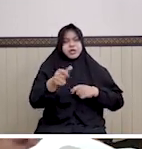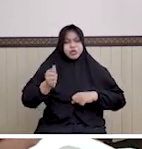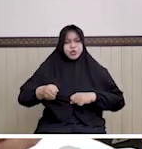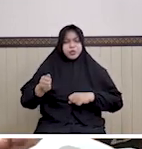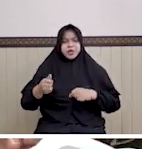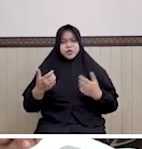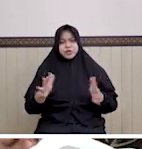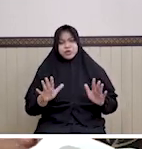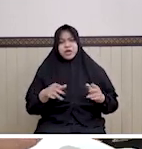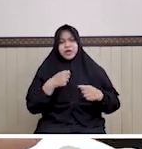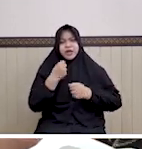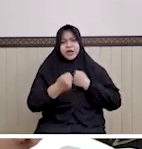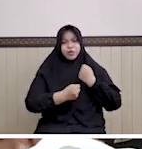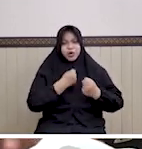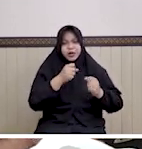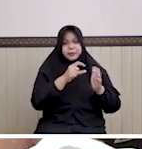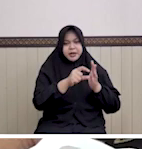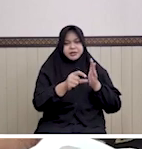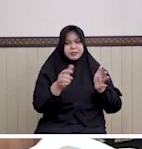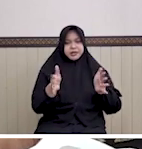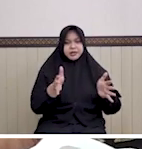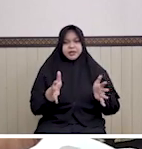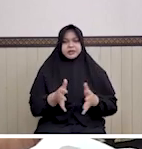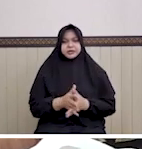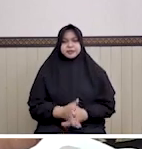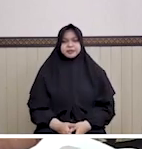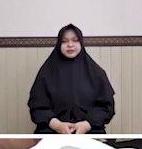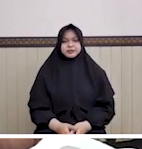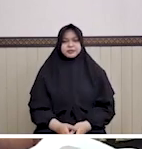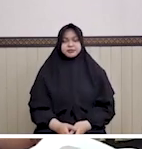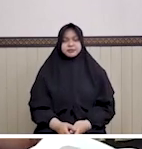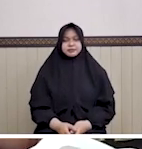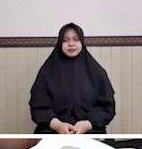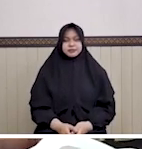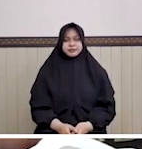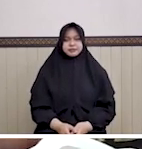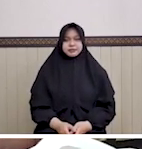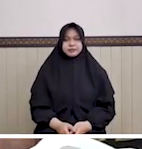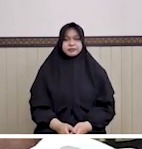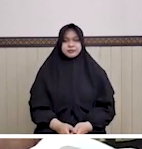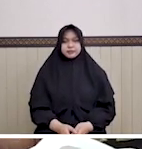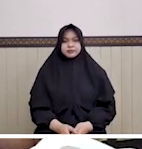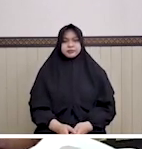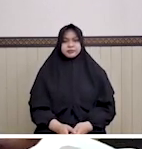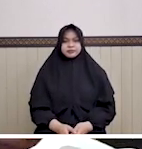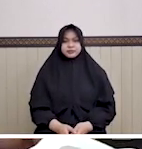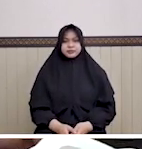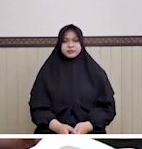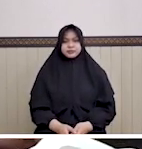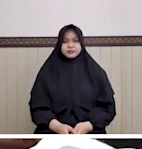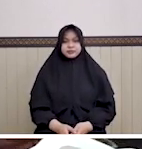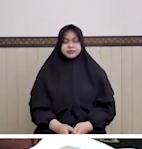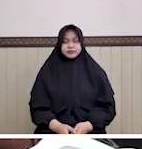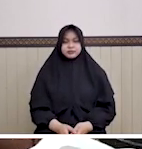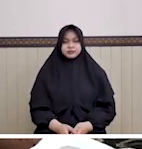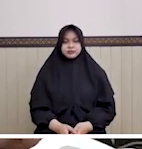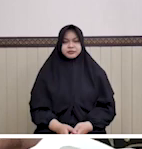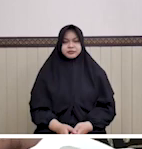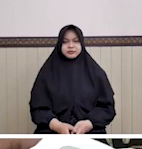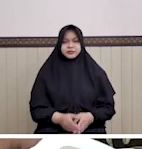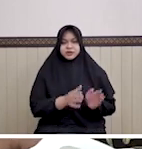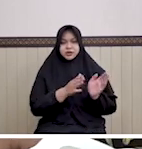hukum yang sudah kita lakukan baik pasal penangan pasal yang kita sangkakan dan proses Penanganannya udah saya